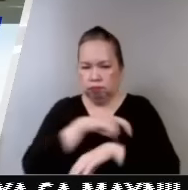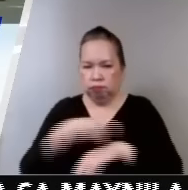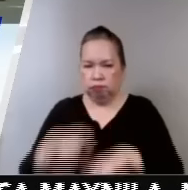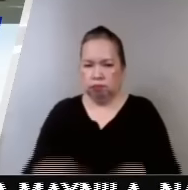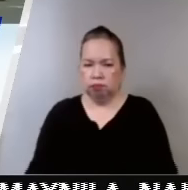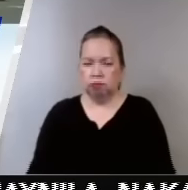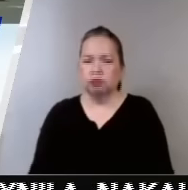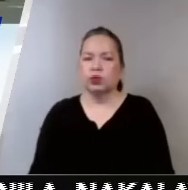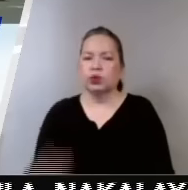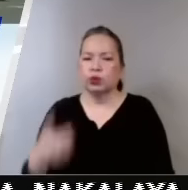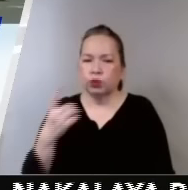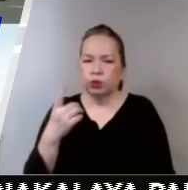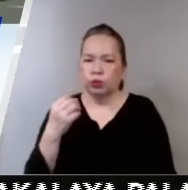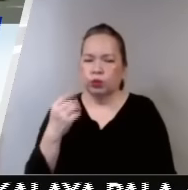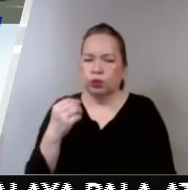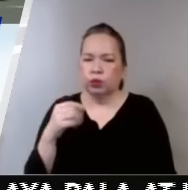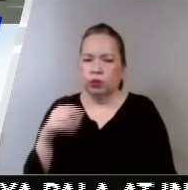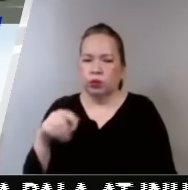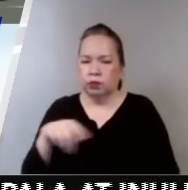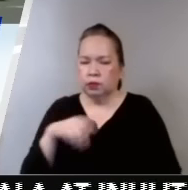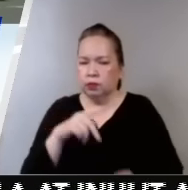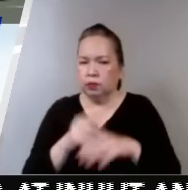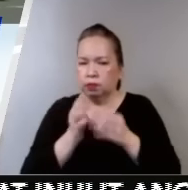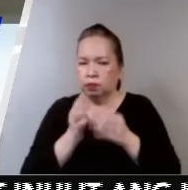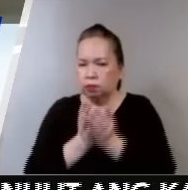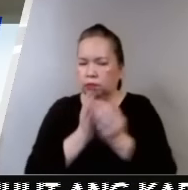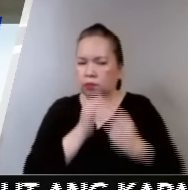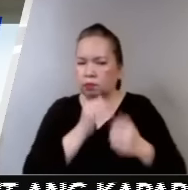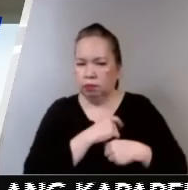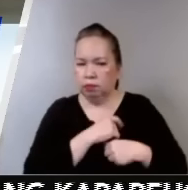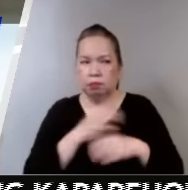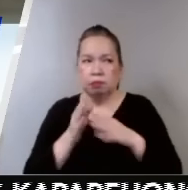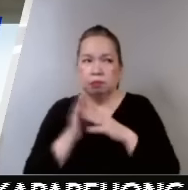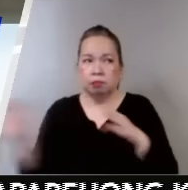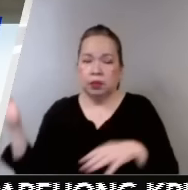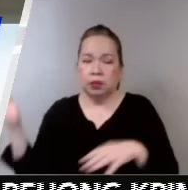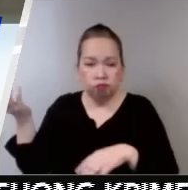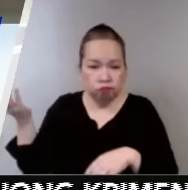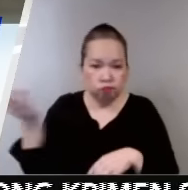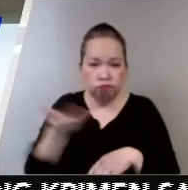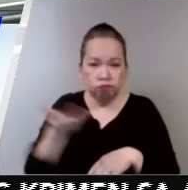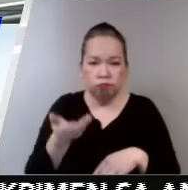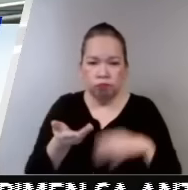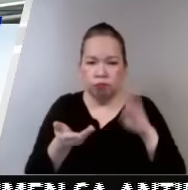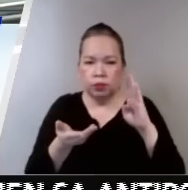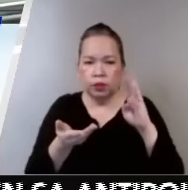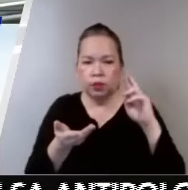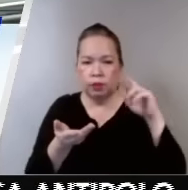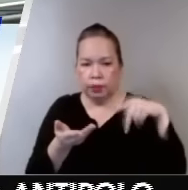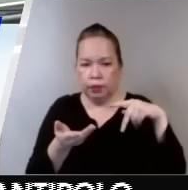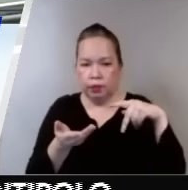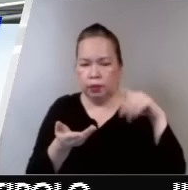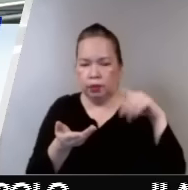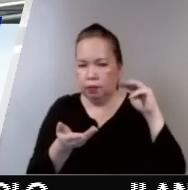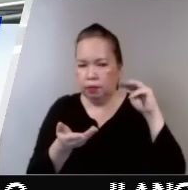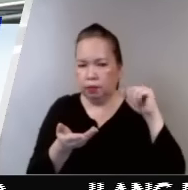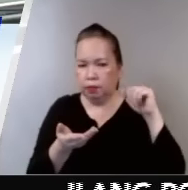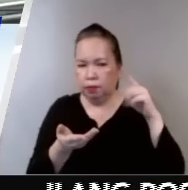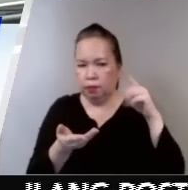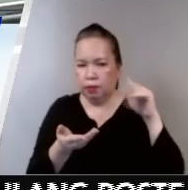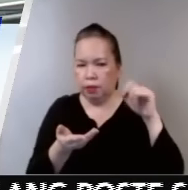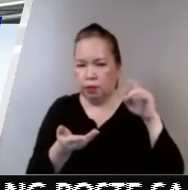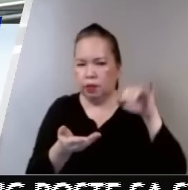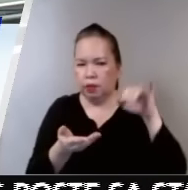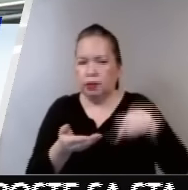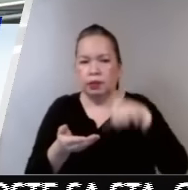ipinadala ng Coast Guard sa Escoda Shoal ang pinakamalaki nilang barko, ang BRP Teresa Magbanwa. 26 days na itong naroon simula